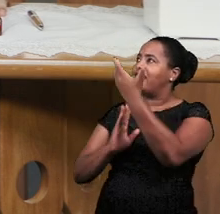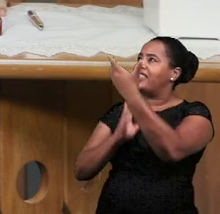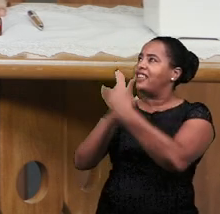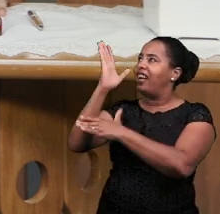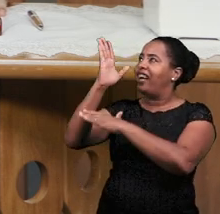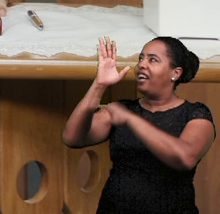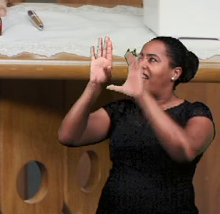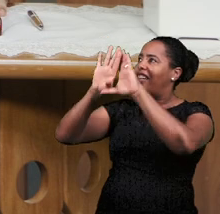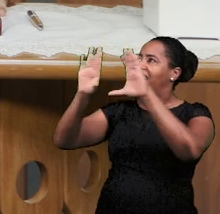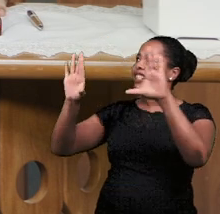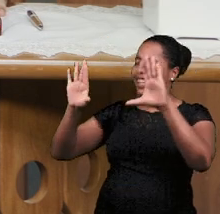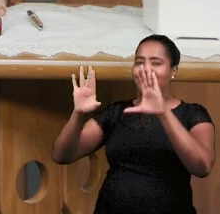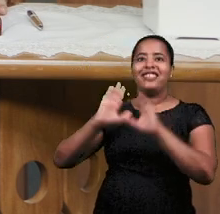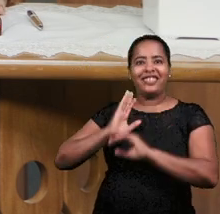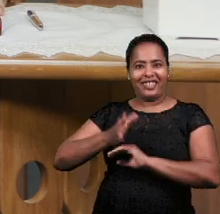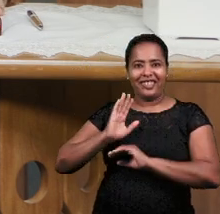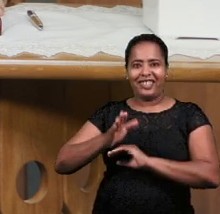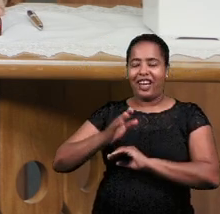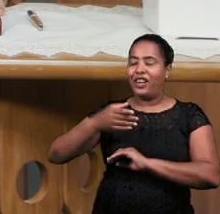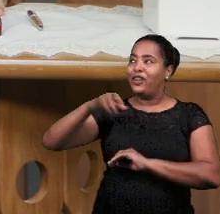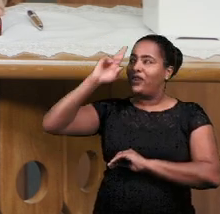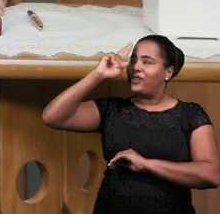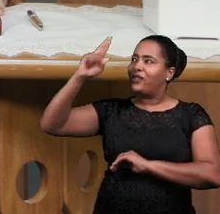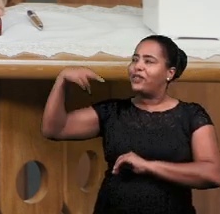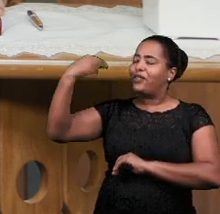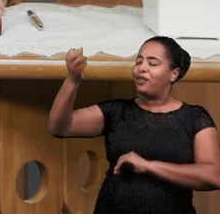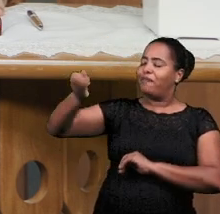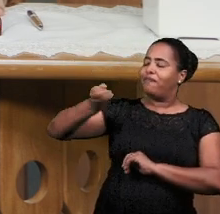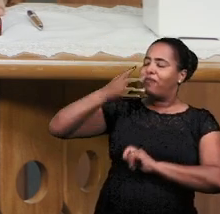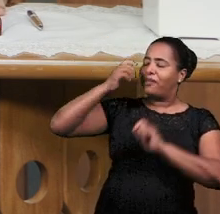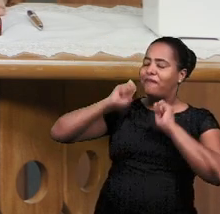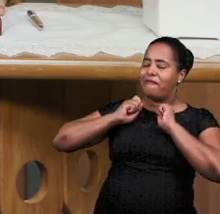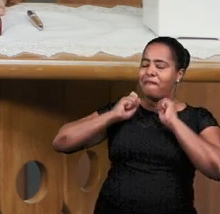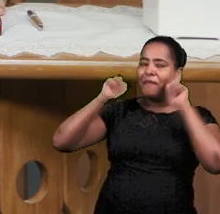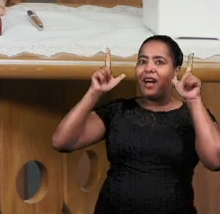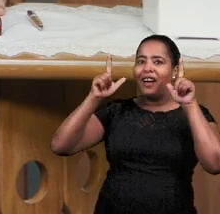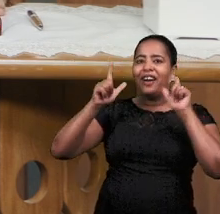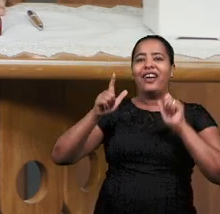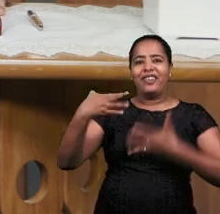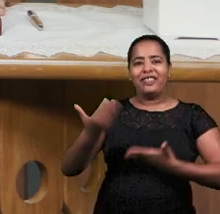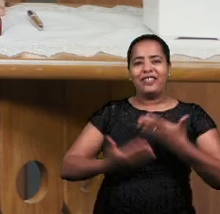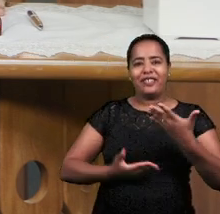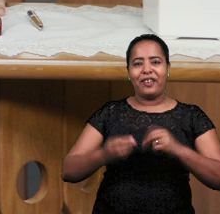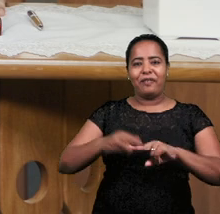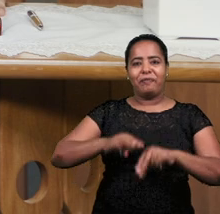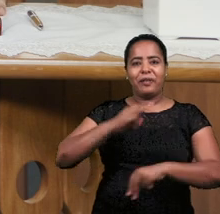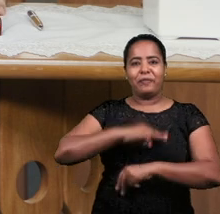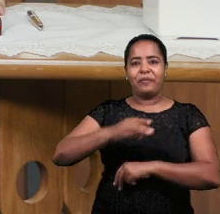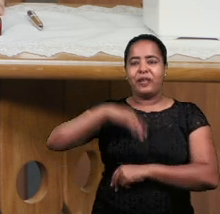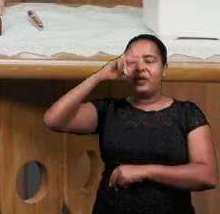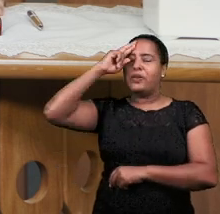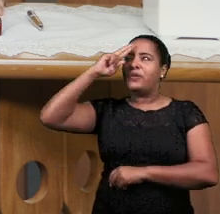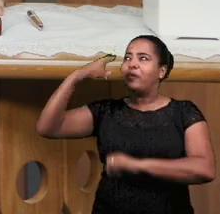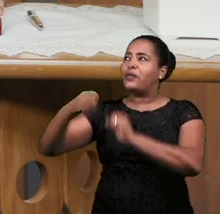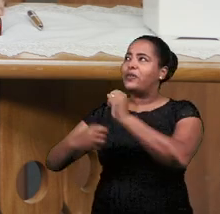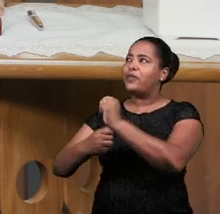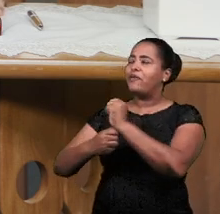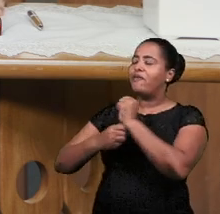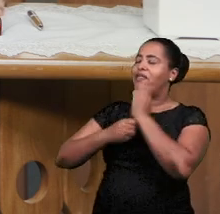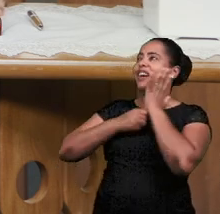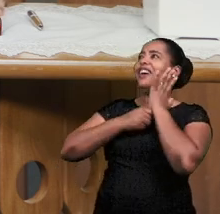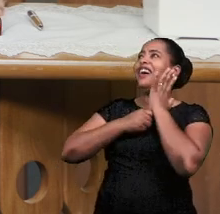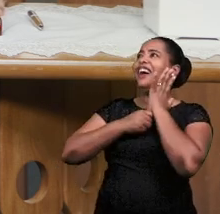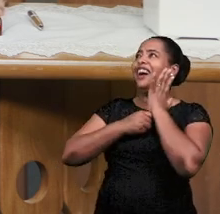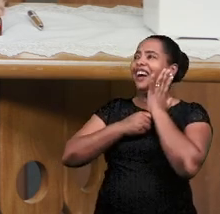été révélé. Tu nous as ouvert nos yeux et ton Église, par ta miséricorde, tu as révélé, Seigneur, le secret.